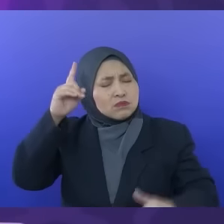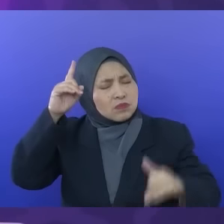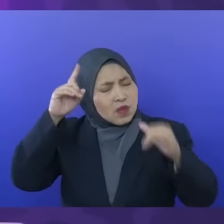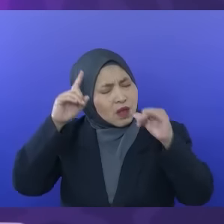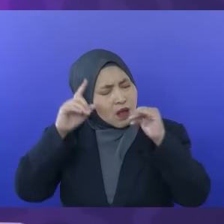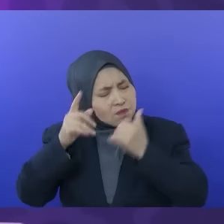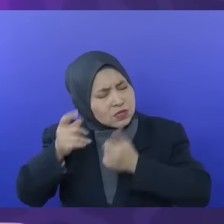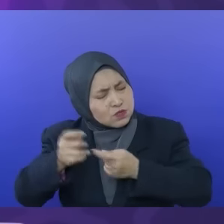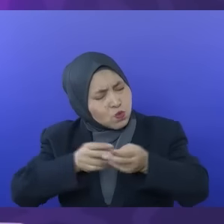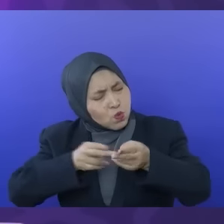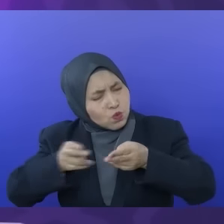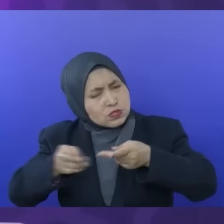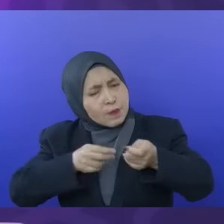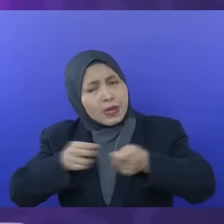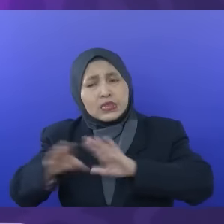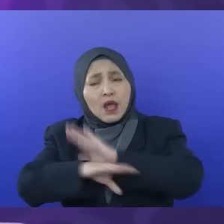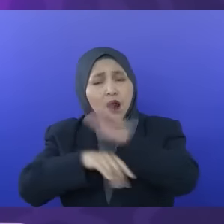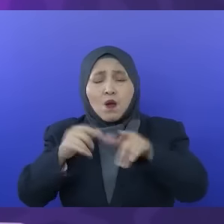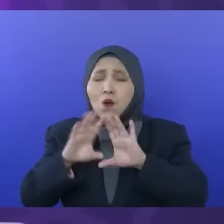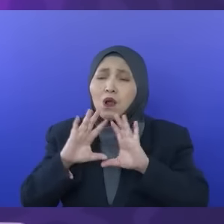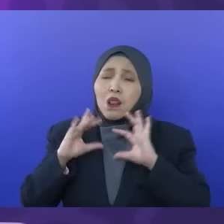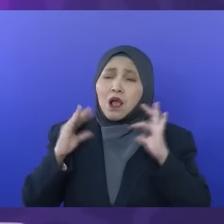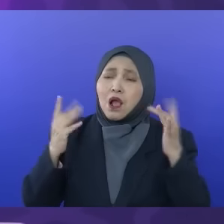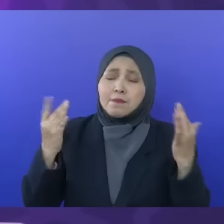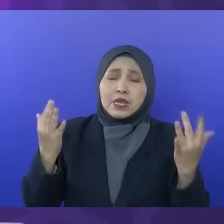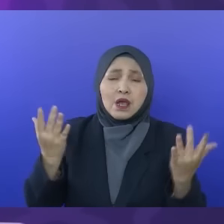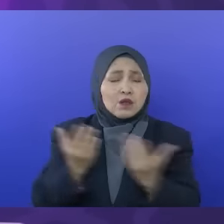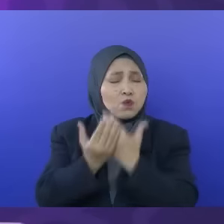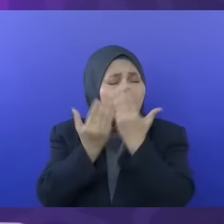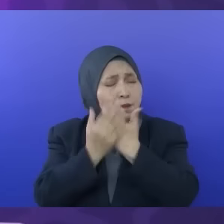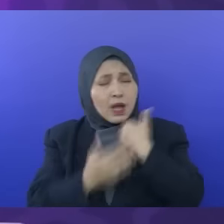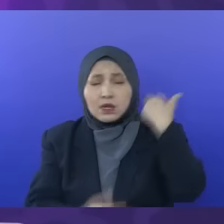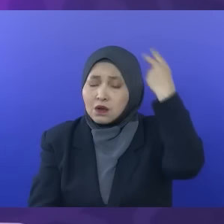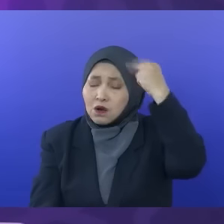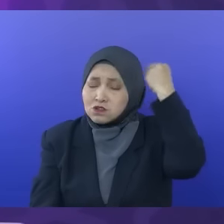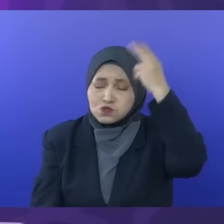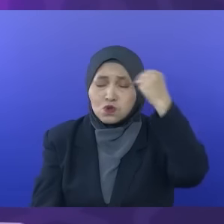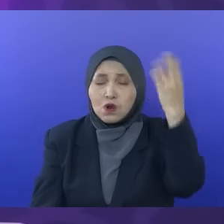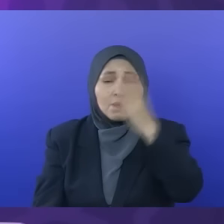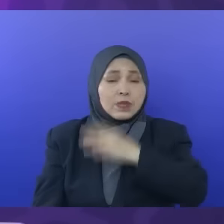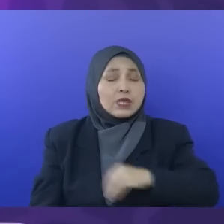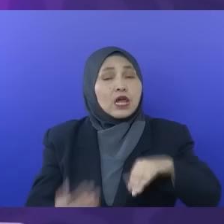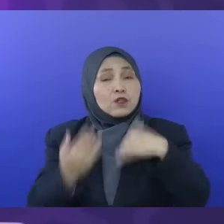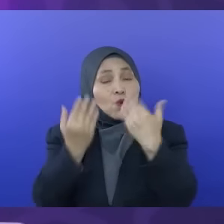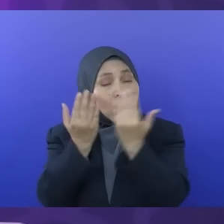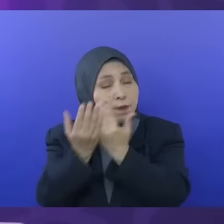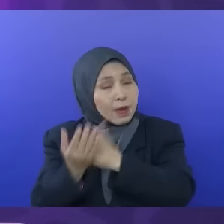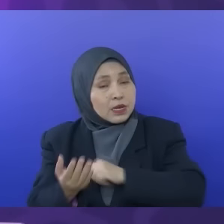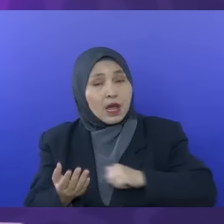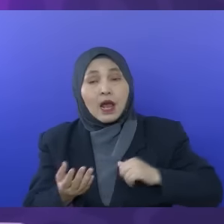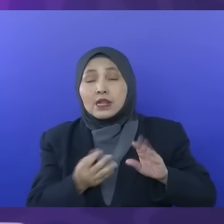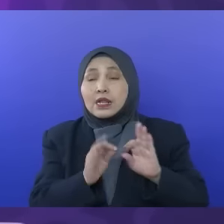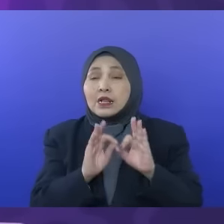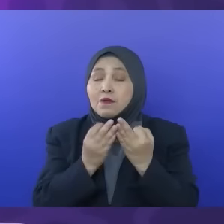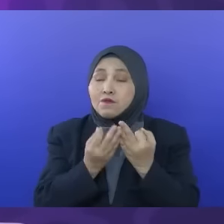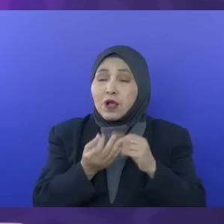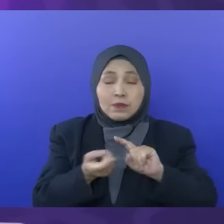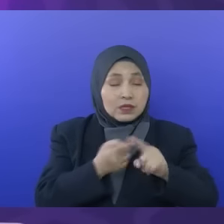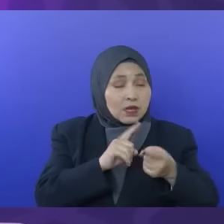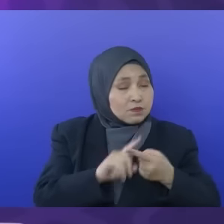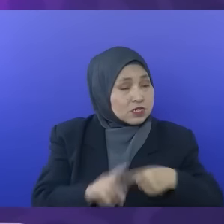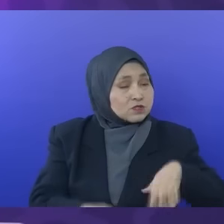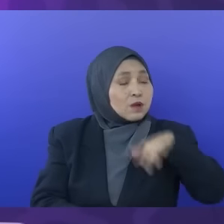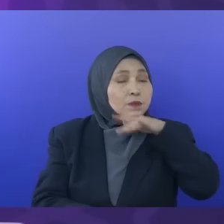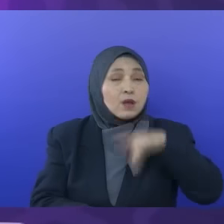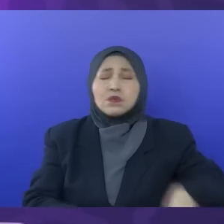alhamdulillahirobbilalamin washolatu wassalamu ala asrofil anbiyal musalin wa'ala alihi wafahbihi ajma'in